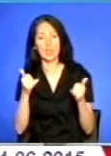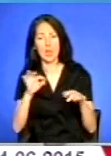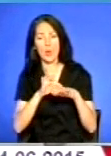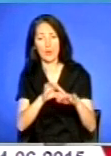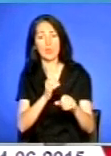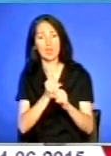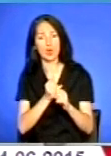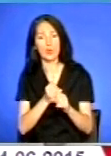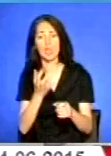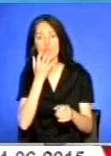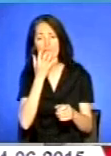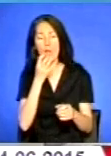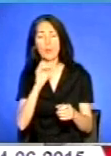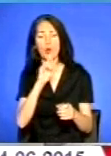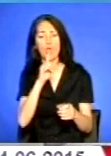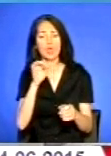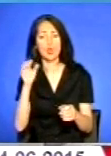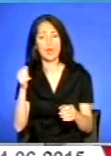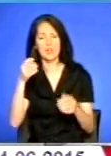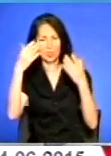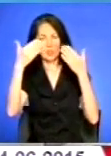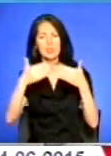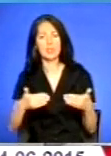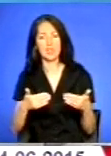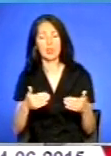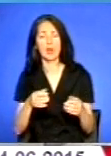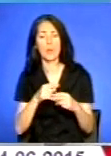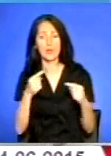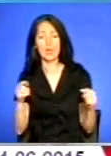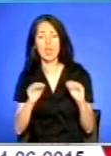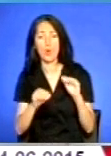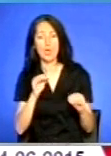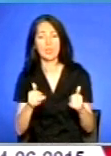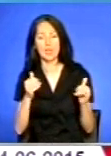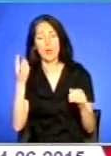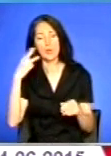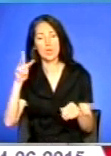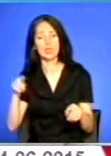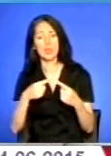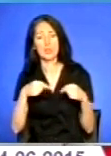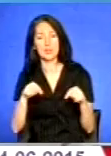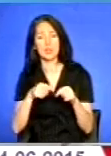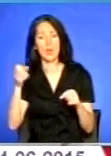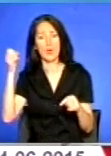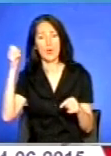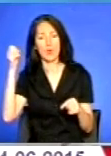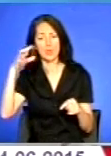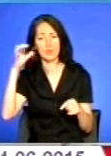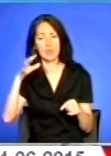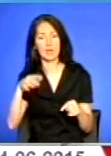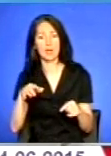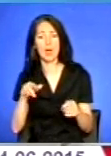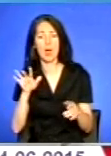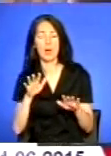з теплоізоляції зовнішніх стін, матеріали та обладнання для модернізації систем освітлення місць